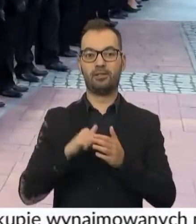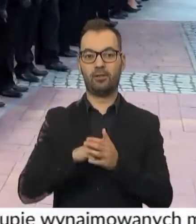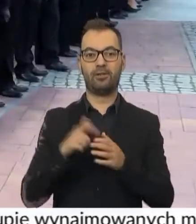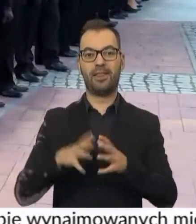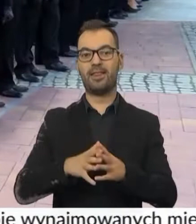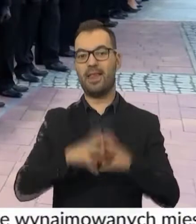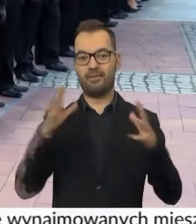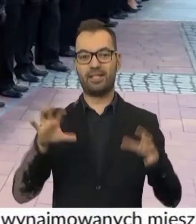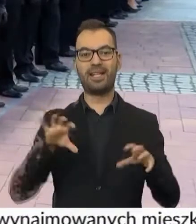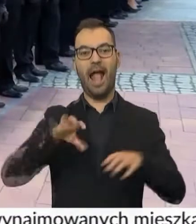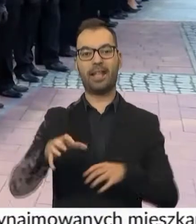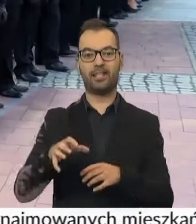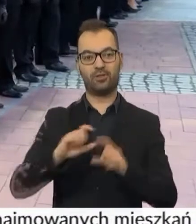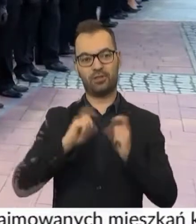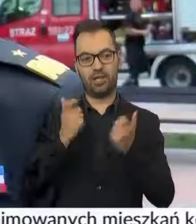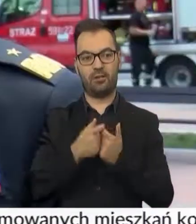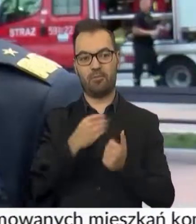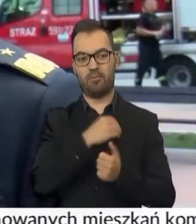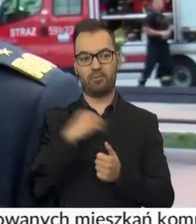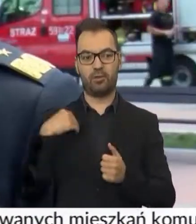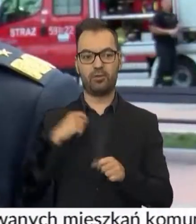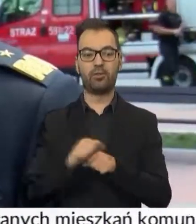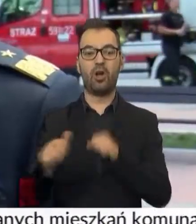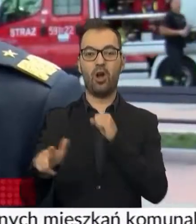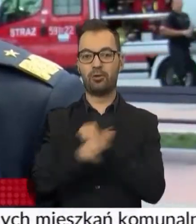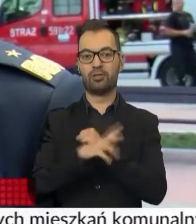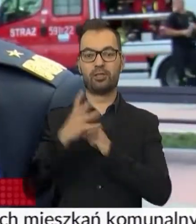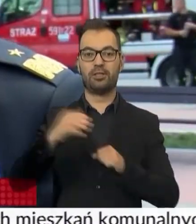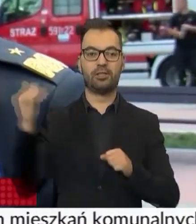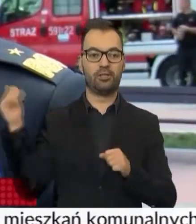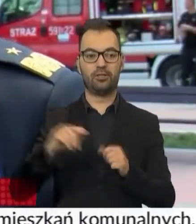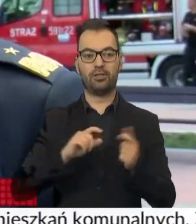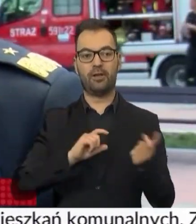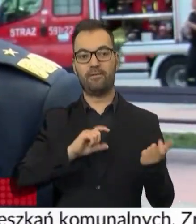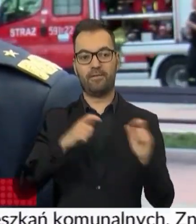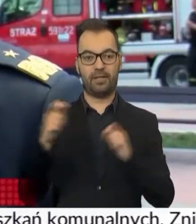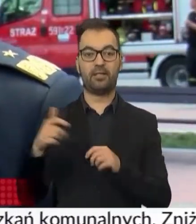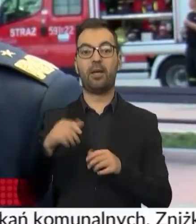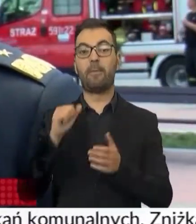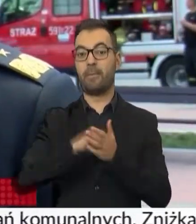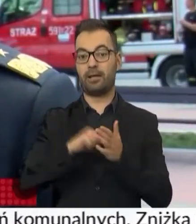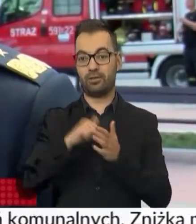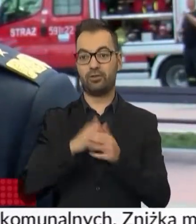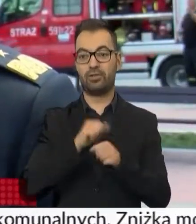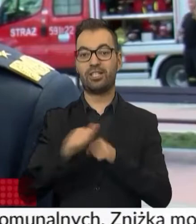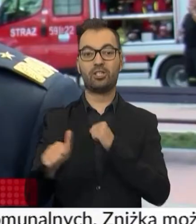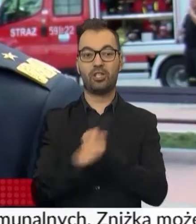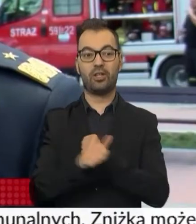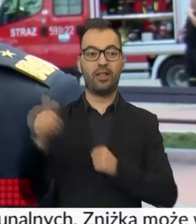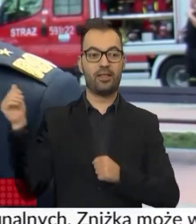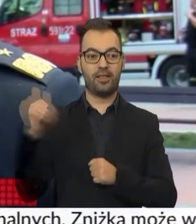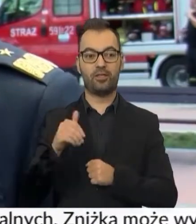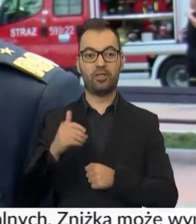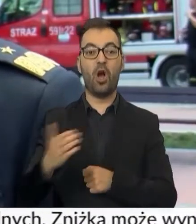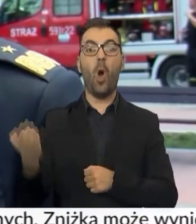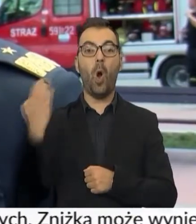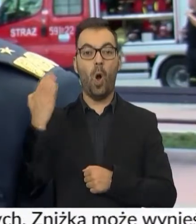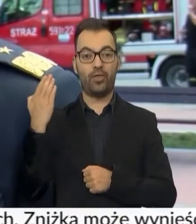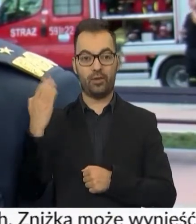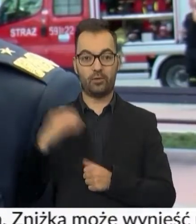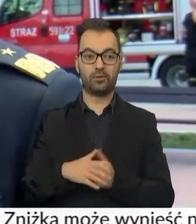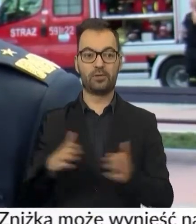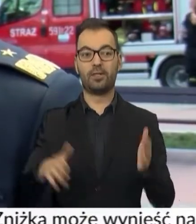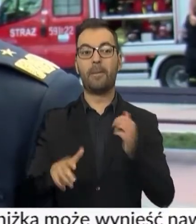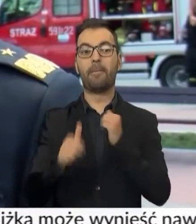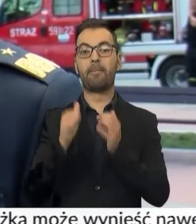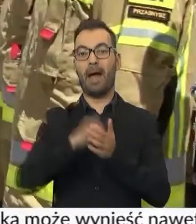kraju. Mazowsze to 84 tysiące zdarzeń. Mazowsze to 60 tysięcy druhów ochotników.